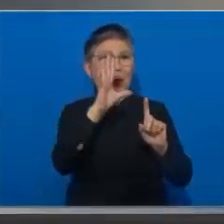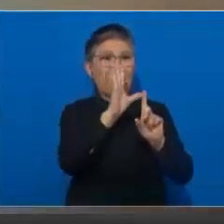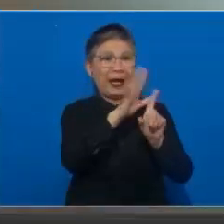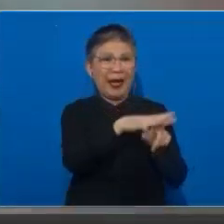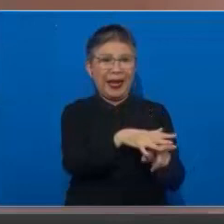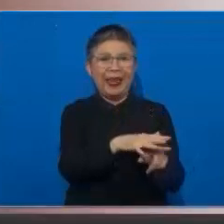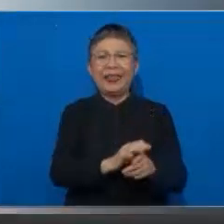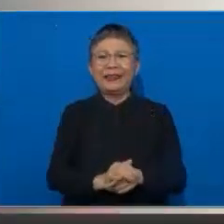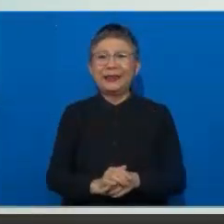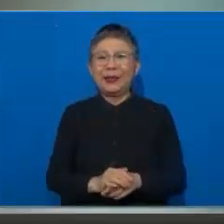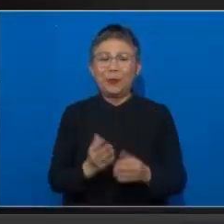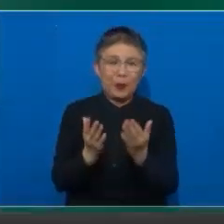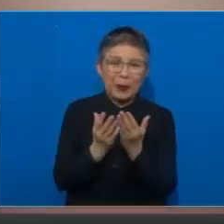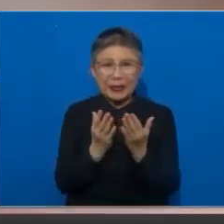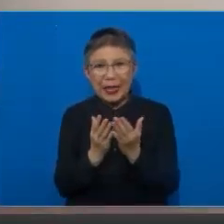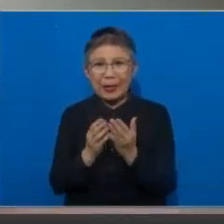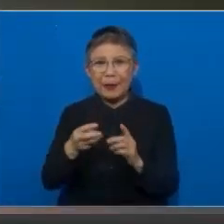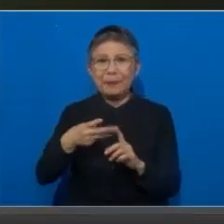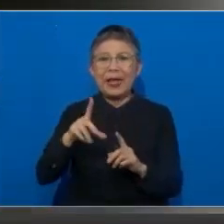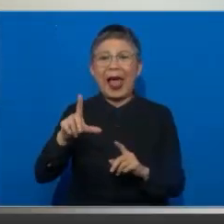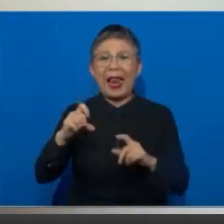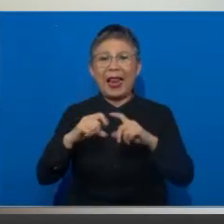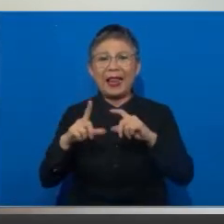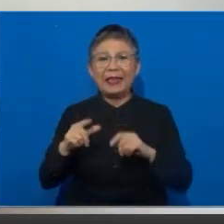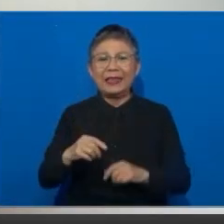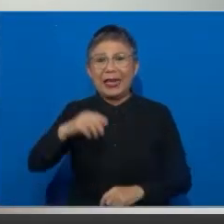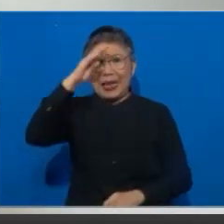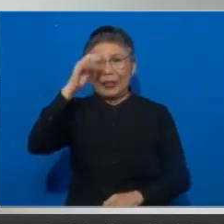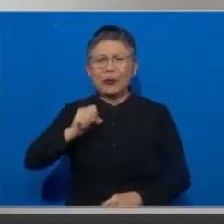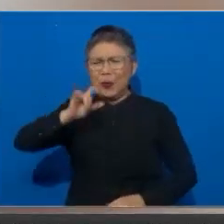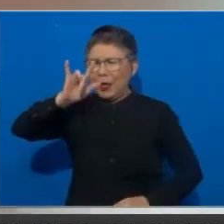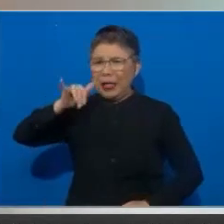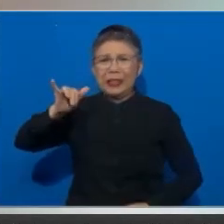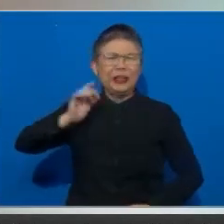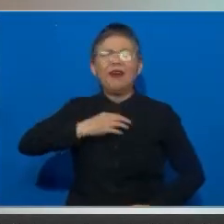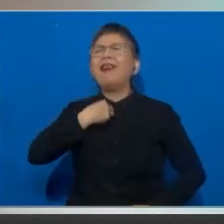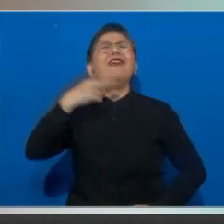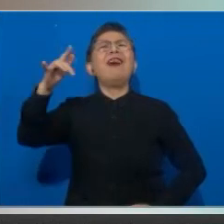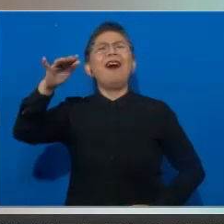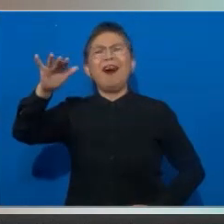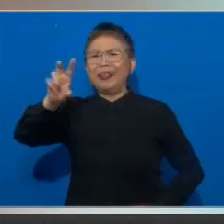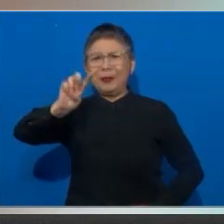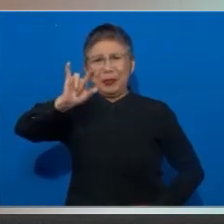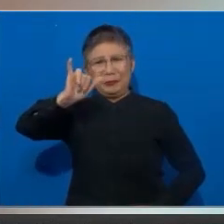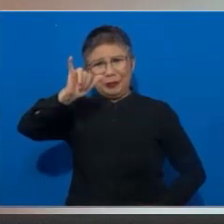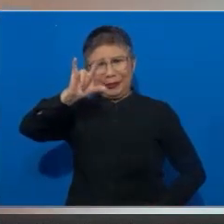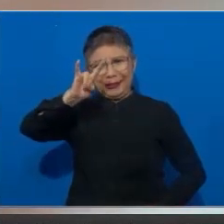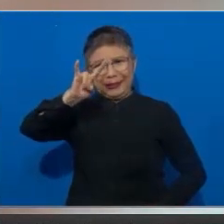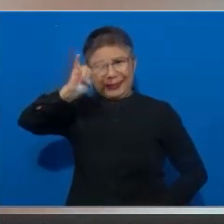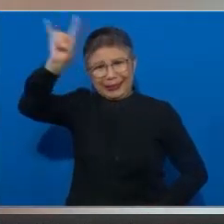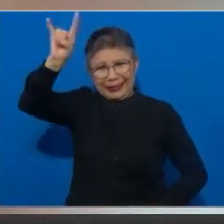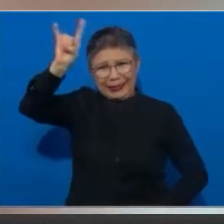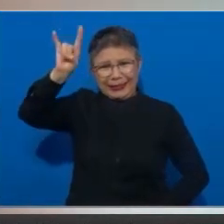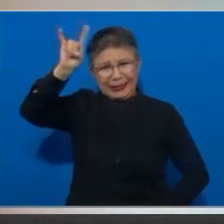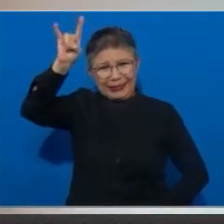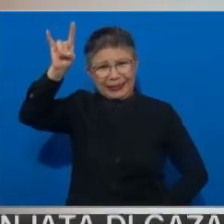Saat menjawab bacaan Bilal, sebelum sholat witir, pria tersebut melontarkan nada tinggi sembari menunjukkan gestur tangan